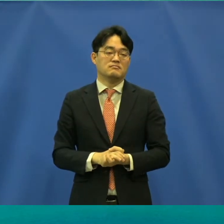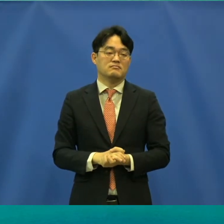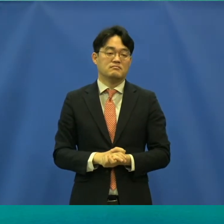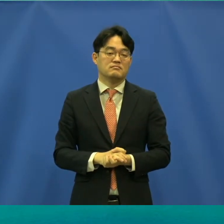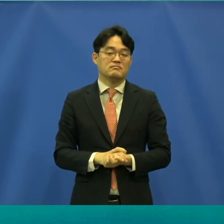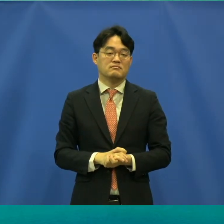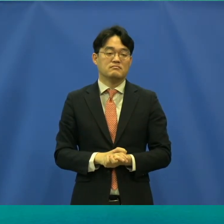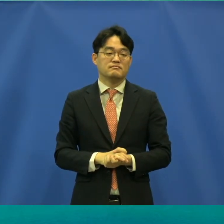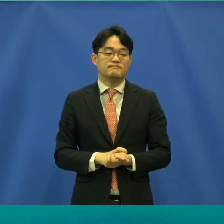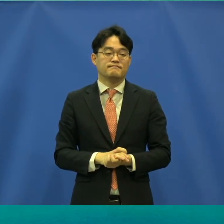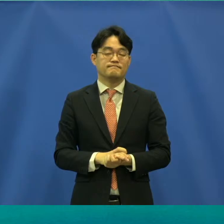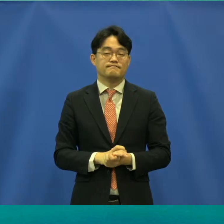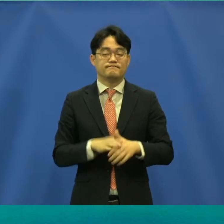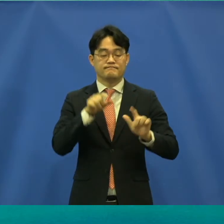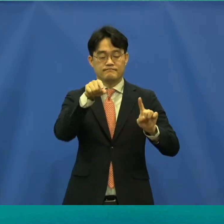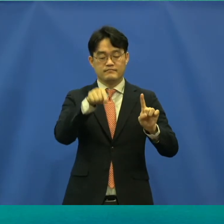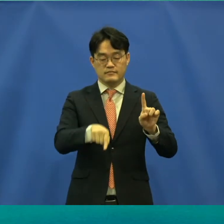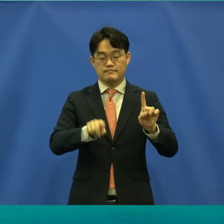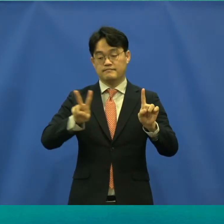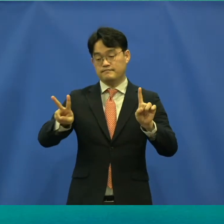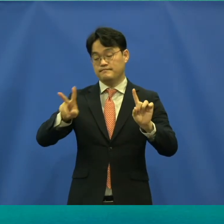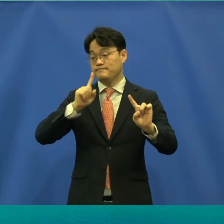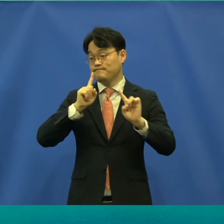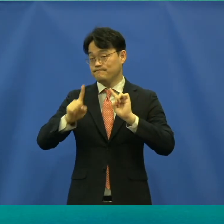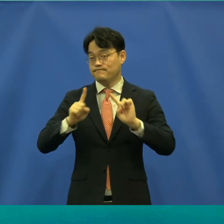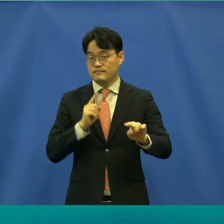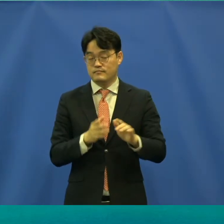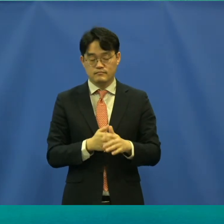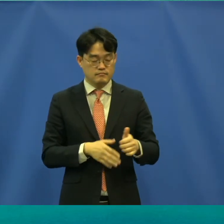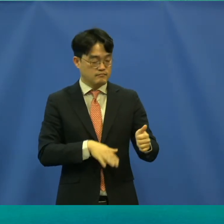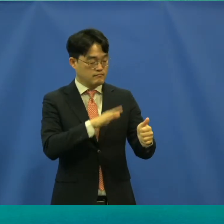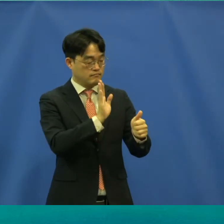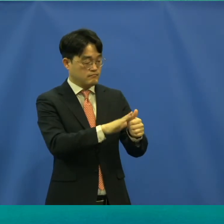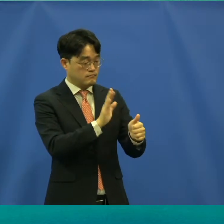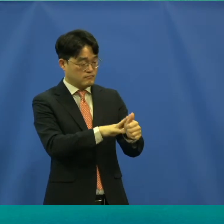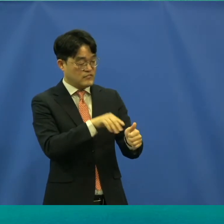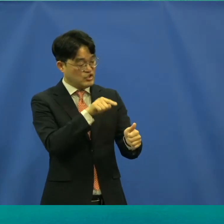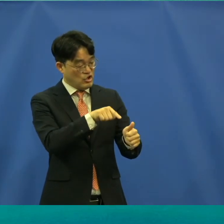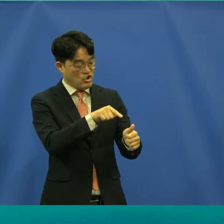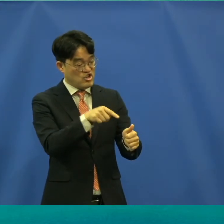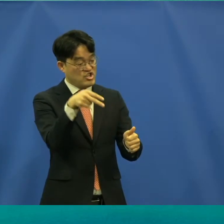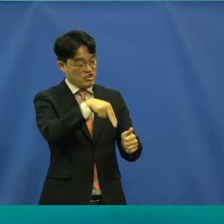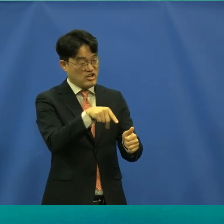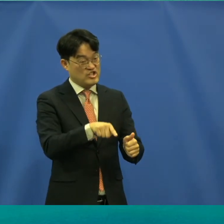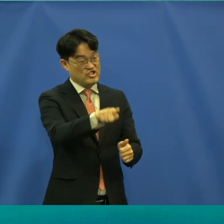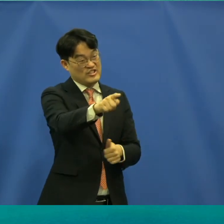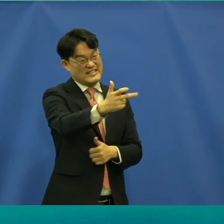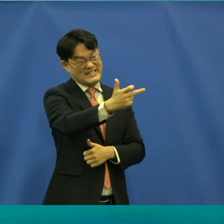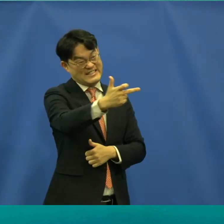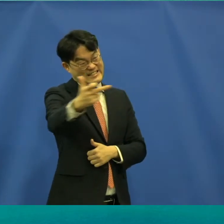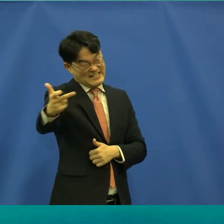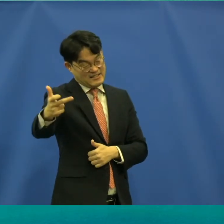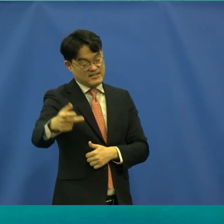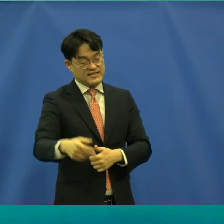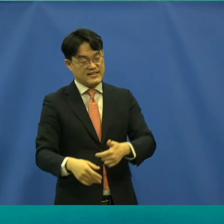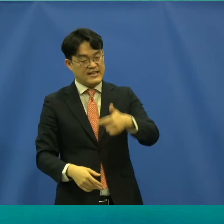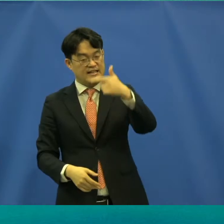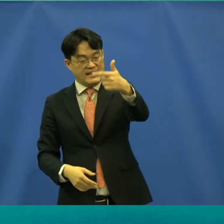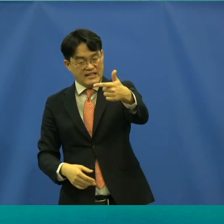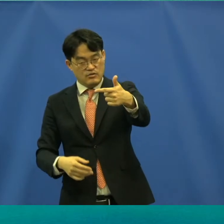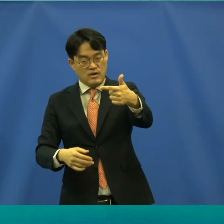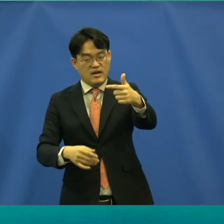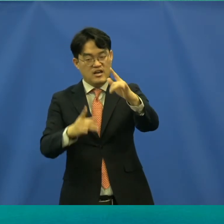자, 2절을 보면 너는 일어나 저 큰 성읍 니느웨에 가서 그것을 향하여 외치라. 그 악독이 내 앞에